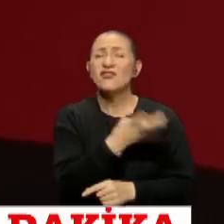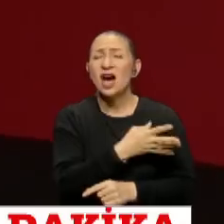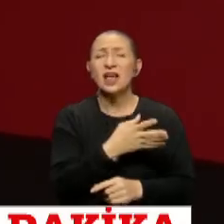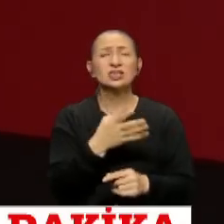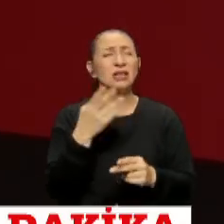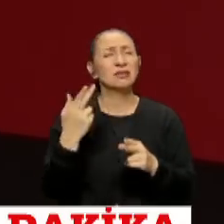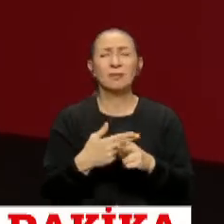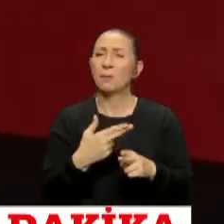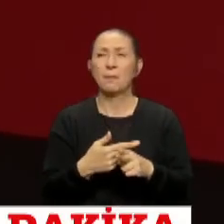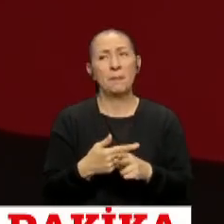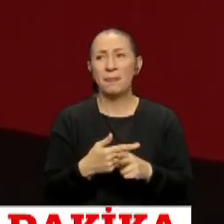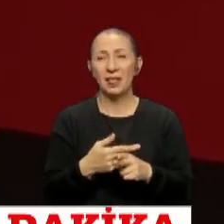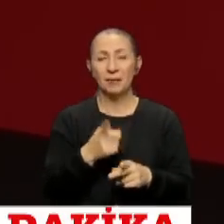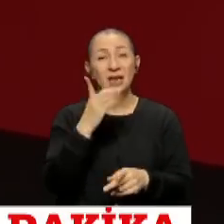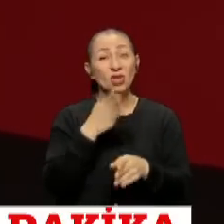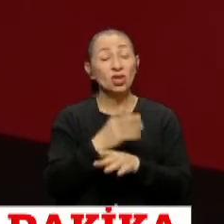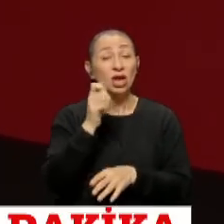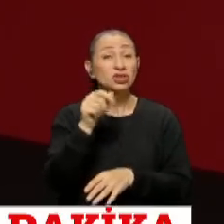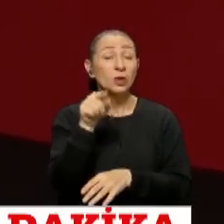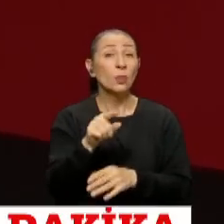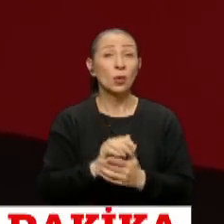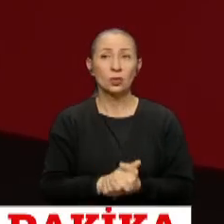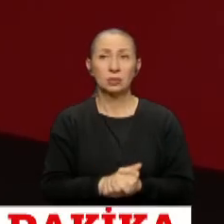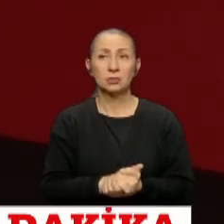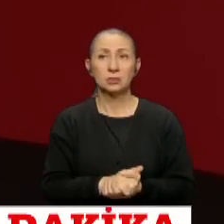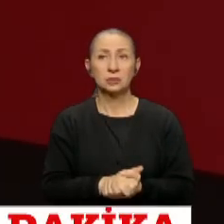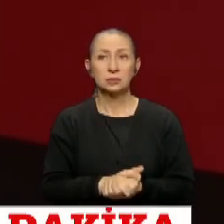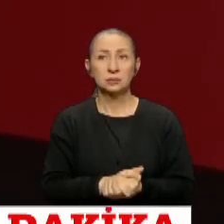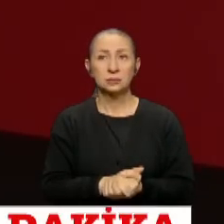defalarca tecrübe edilen bir gerçektir bu.